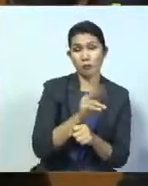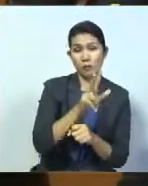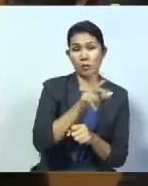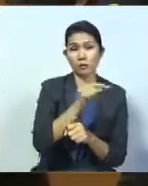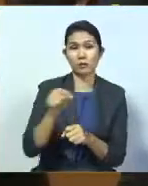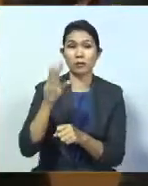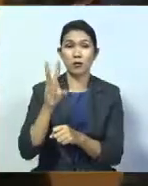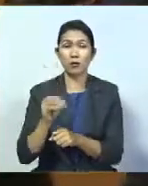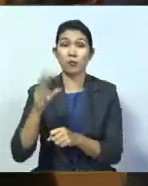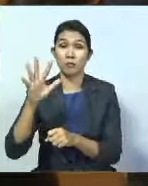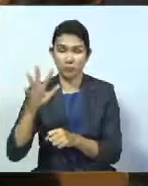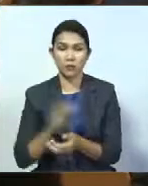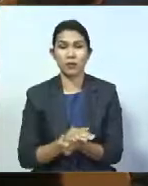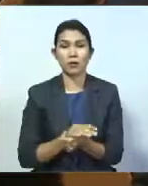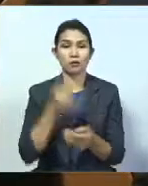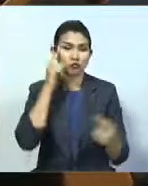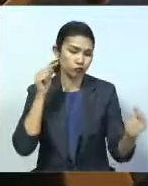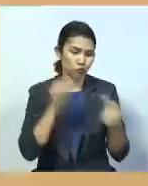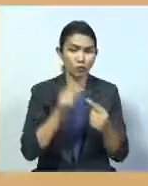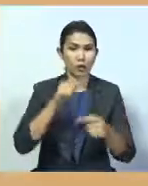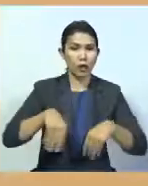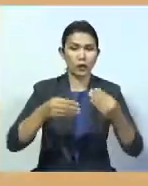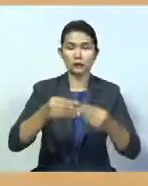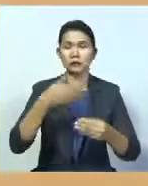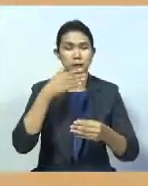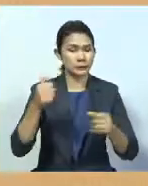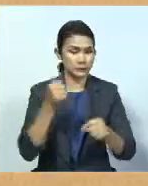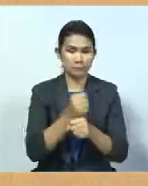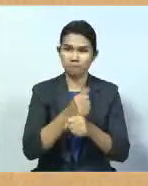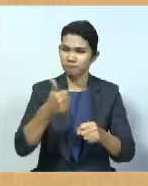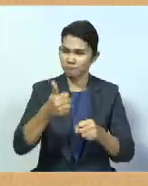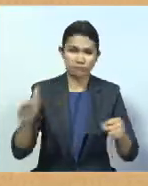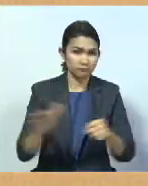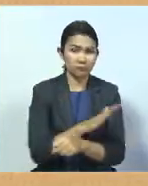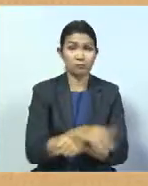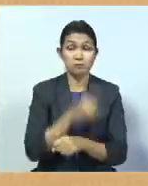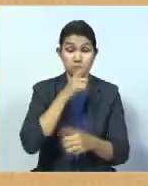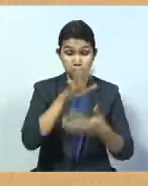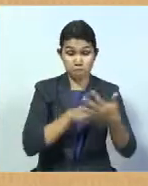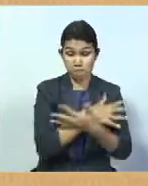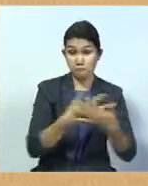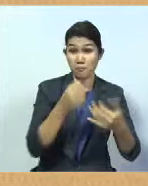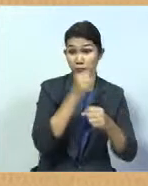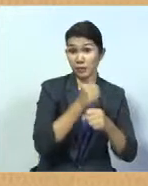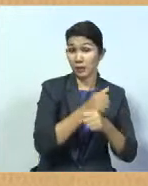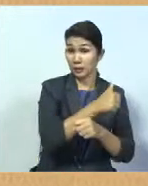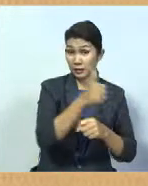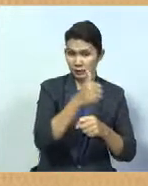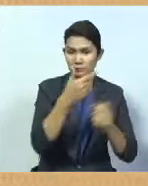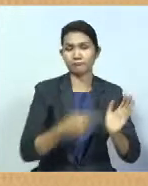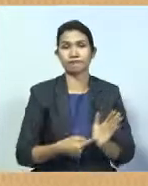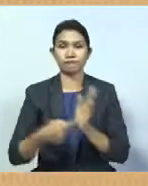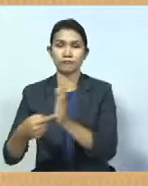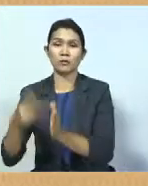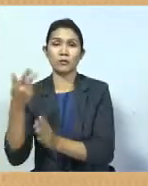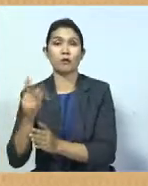ถึง2565สู่การปฏิบัติอย่างสมบูรณ์ซึ่งหลังจากจัดทำแผนเสร็จเรียบร้อยแล้วจะนำเสนอต่